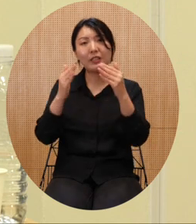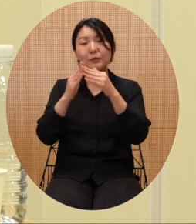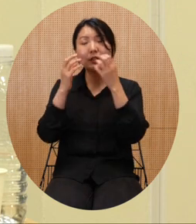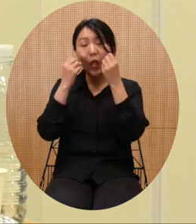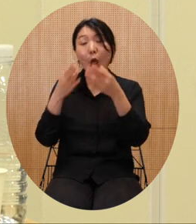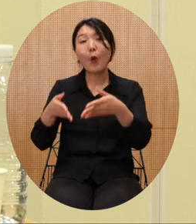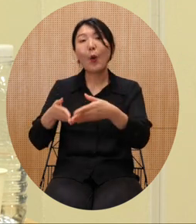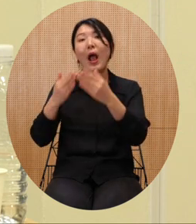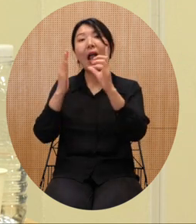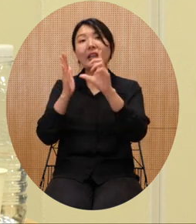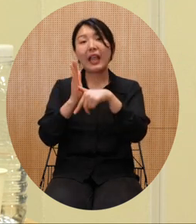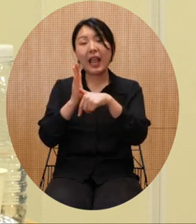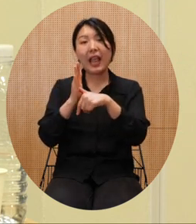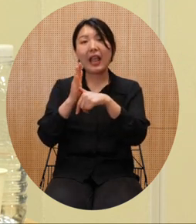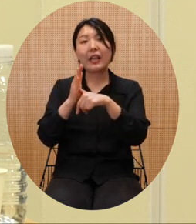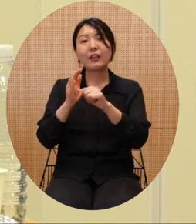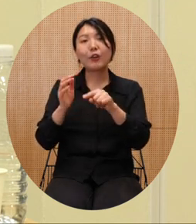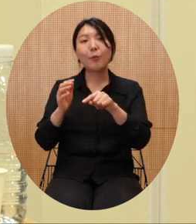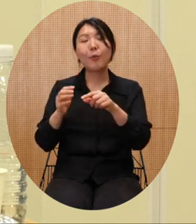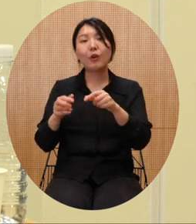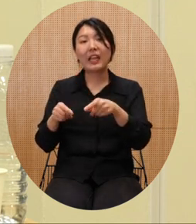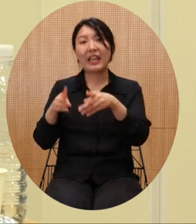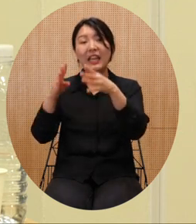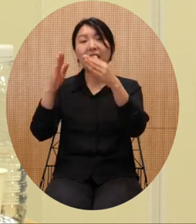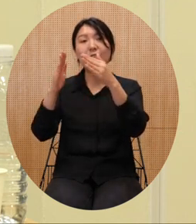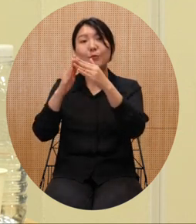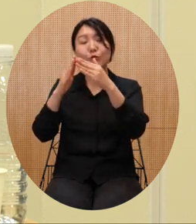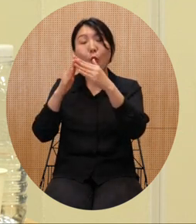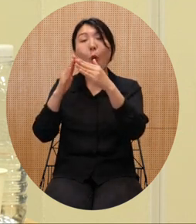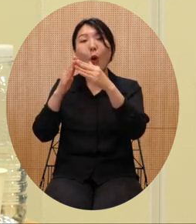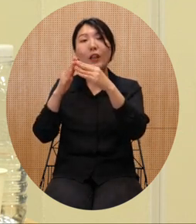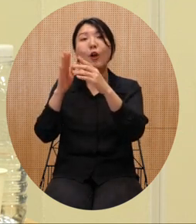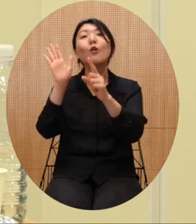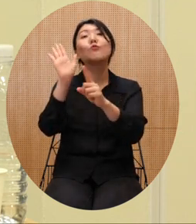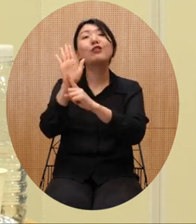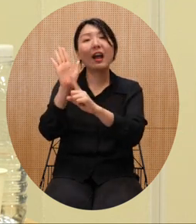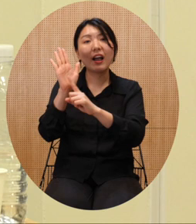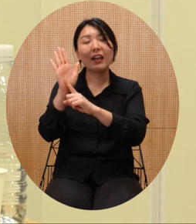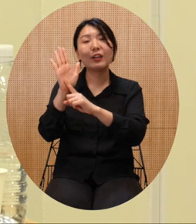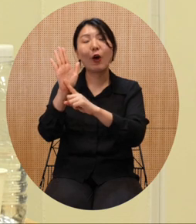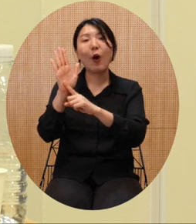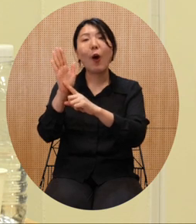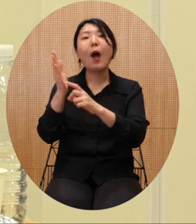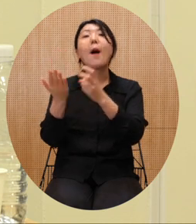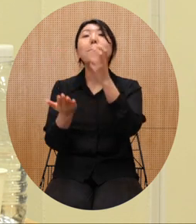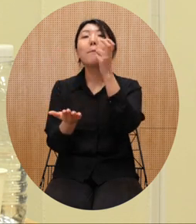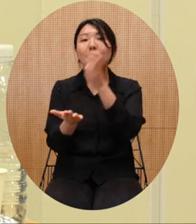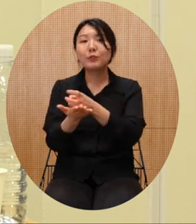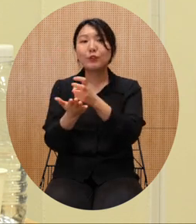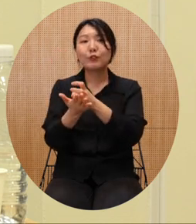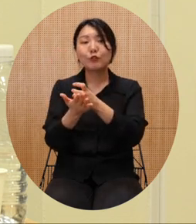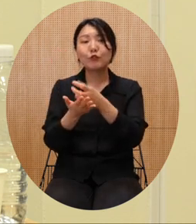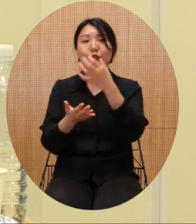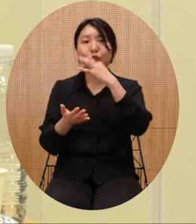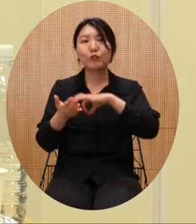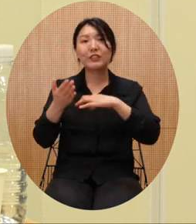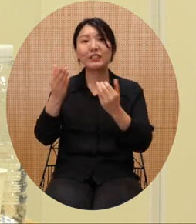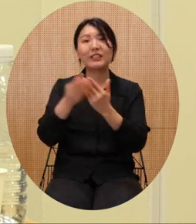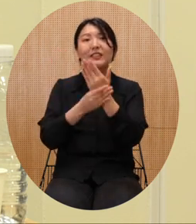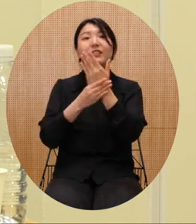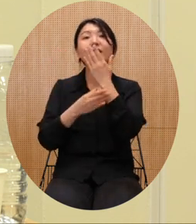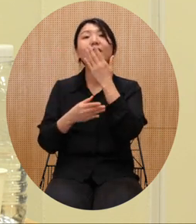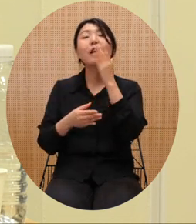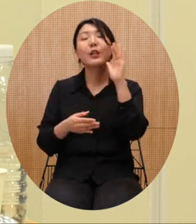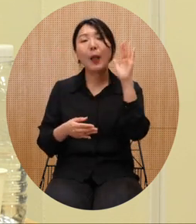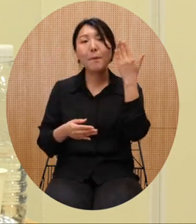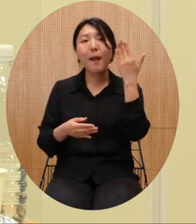때에는 그 다세대 주택으로 해서 분양하는 주택을 짓게 되면 합법적으로 수익을 창출할 수 있는 방법들이